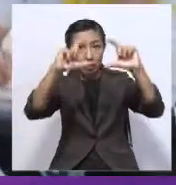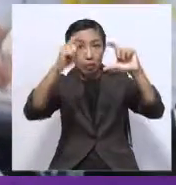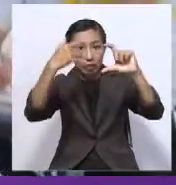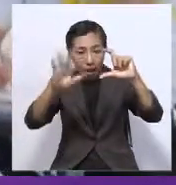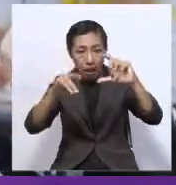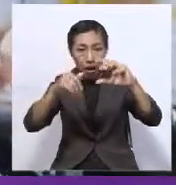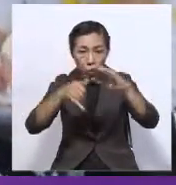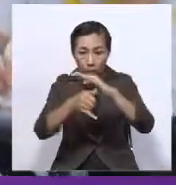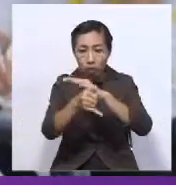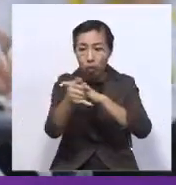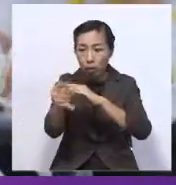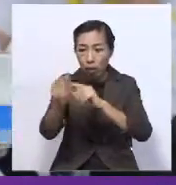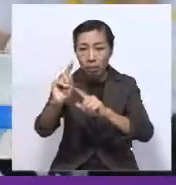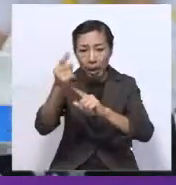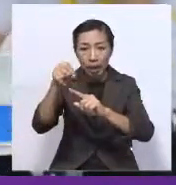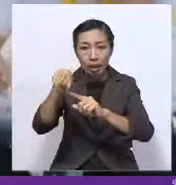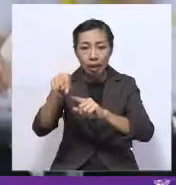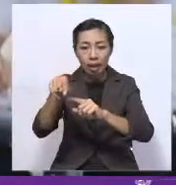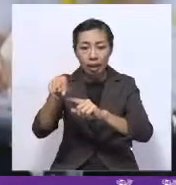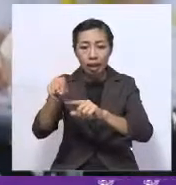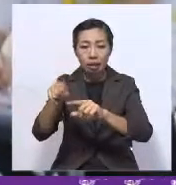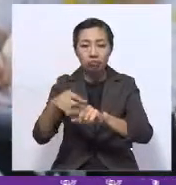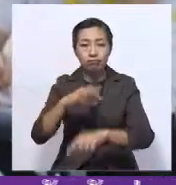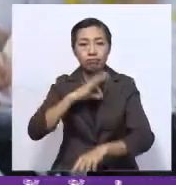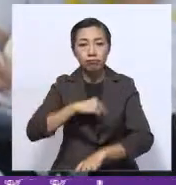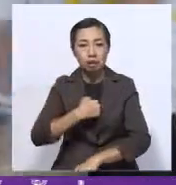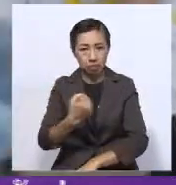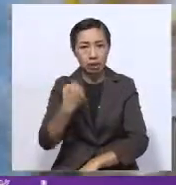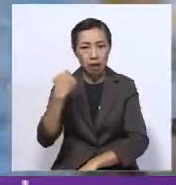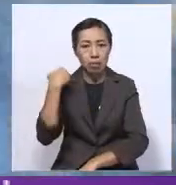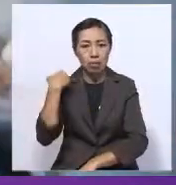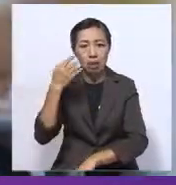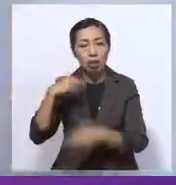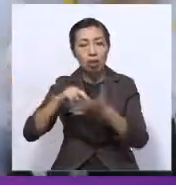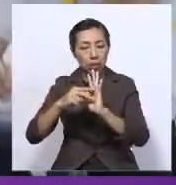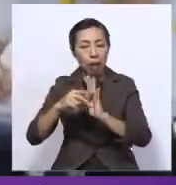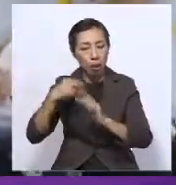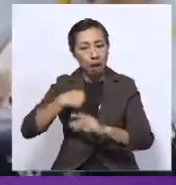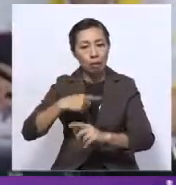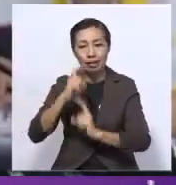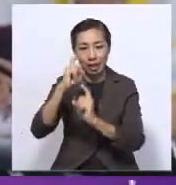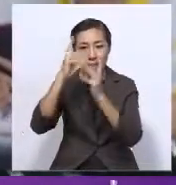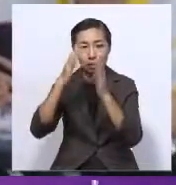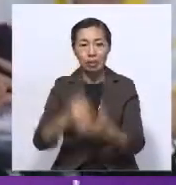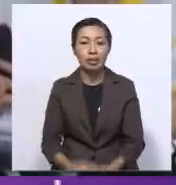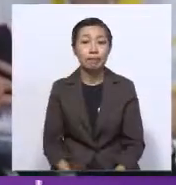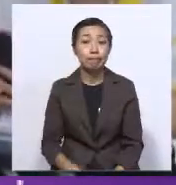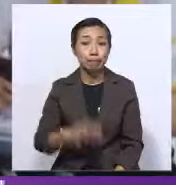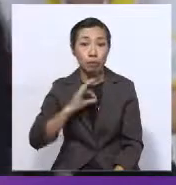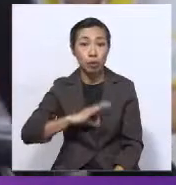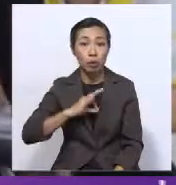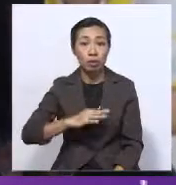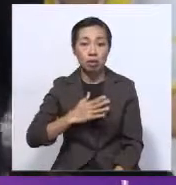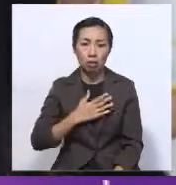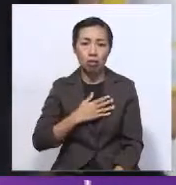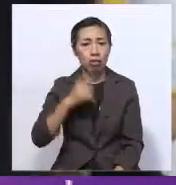านเครื่องสแกนแล้วก็อีกทีนึงอีกก็คือมั่นใจว่าจะไงเราก็ปลอดภัยแน่นอนจ้ะรู้สึกว่าเรา